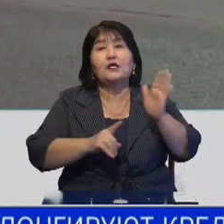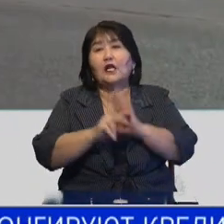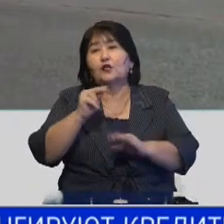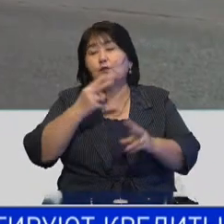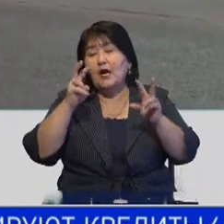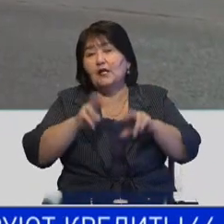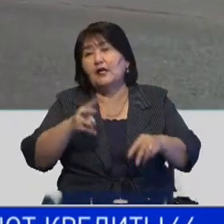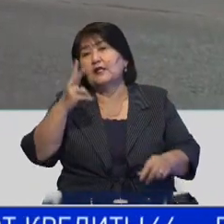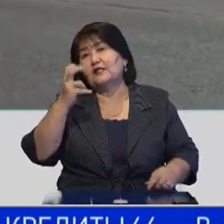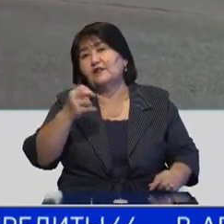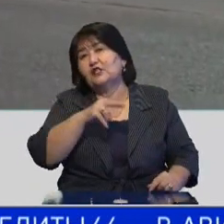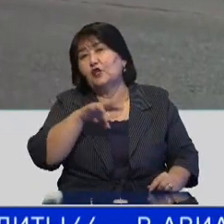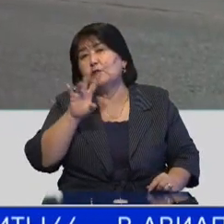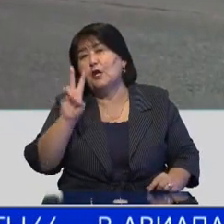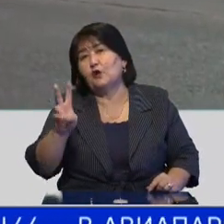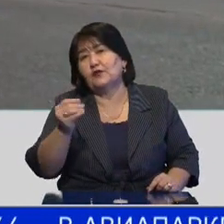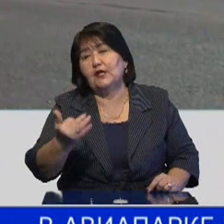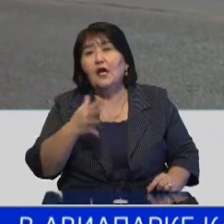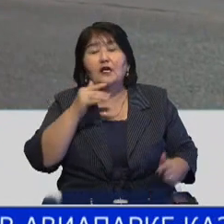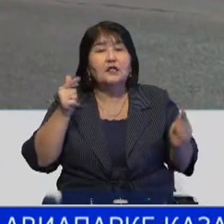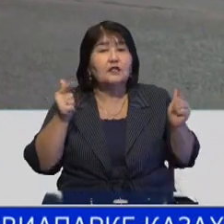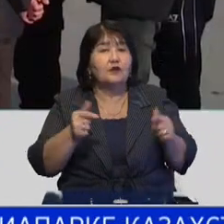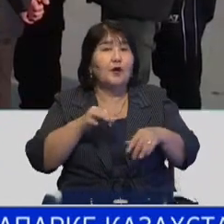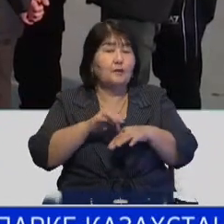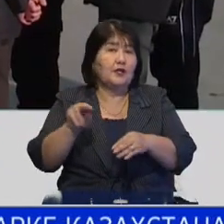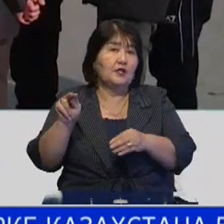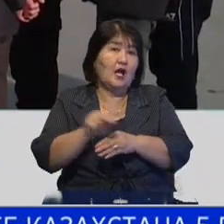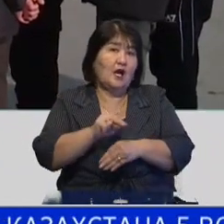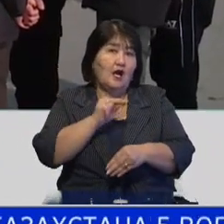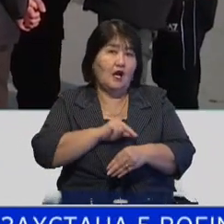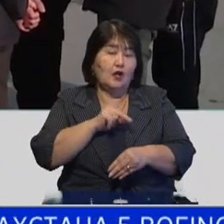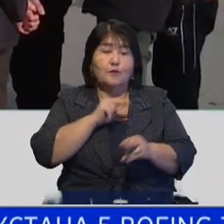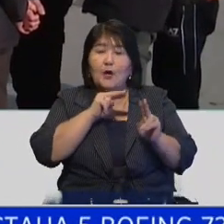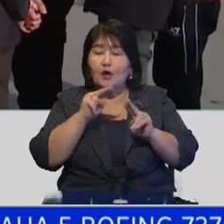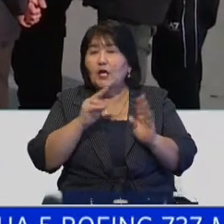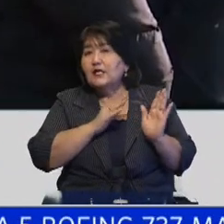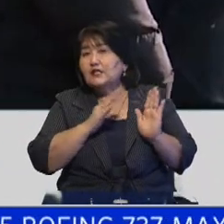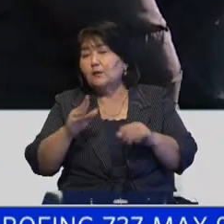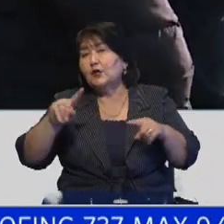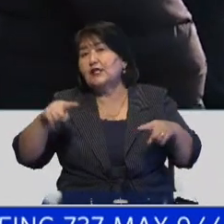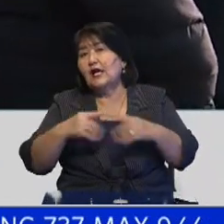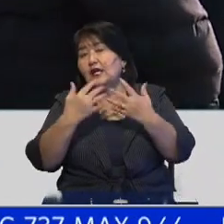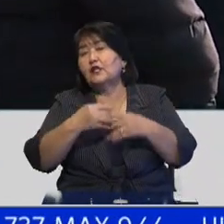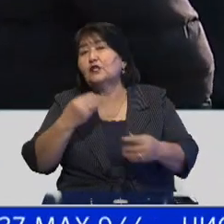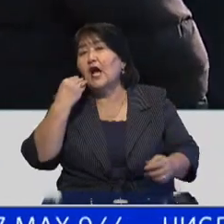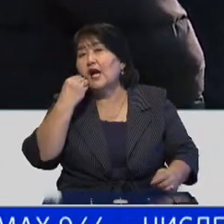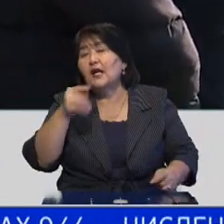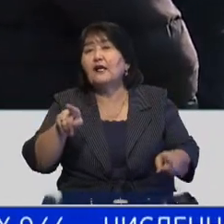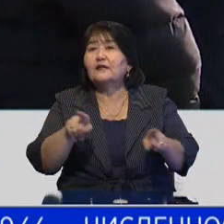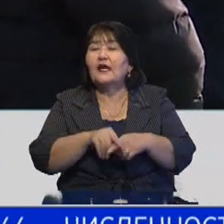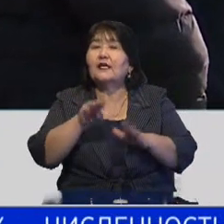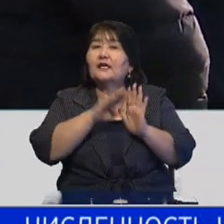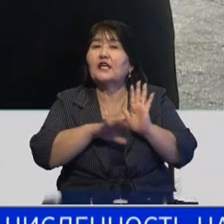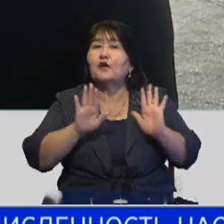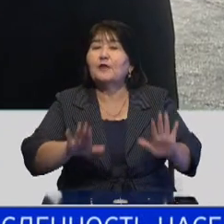работ рассмотрено 200 миллионов тенге. Своевременное проведение работ, неусыпный контроль за соблюдением технологии и качеством. Такие